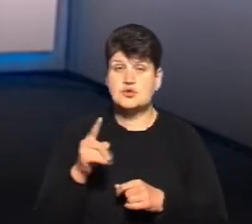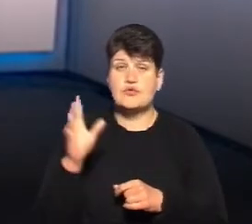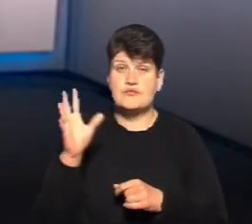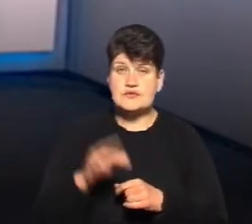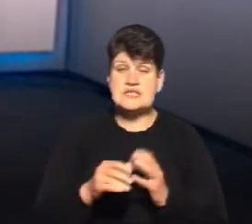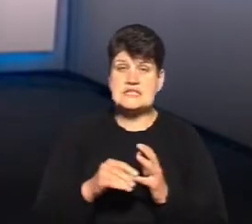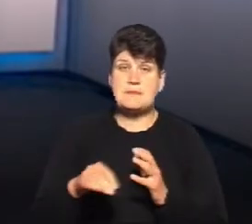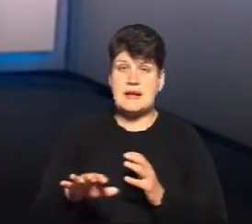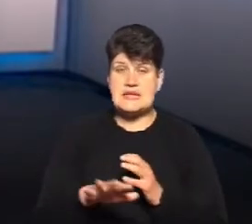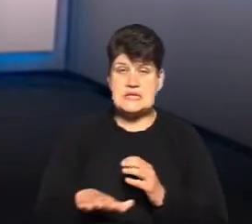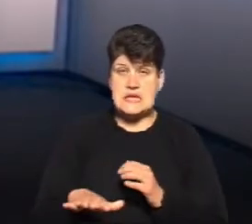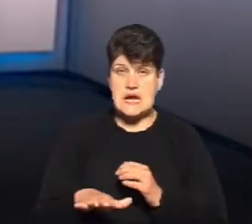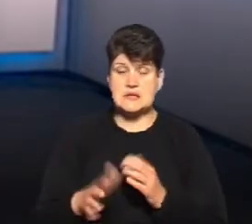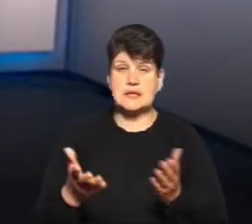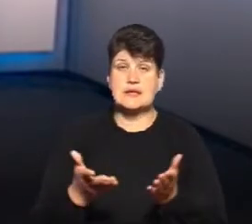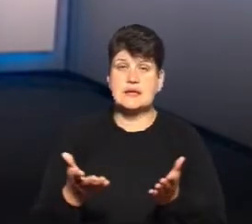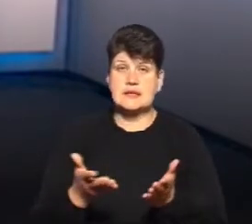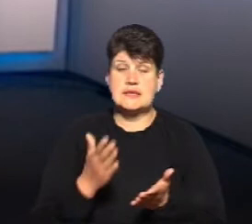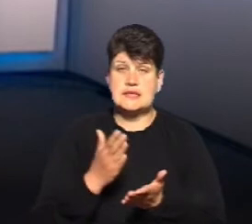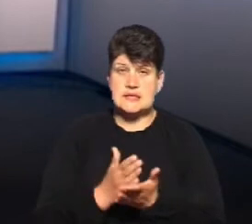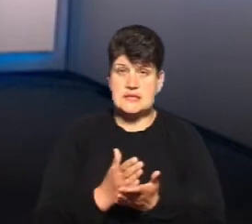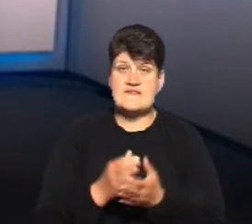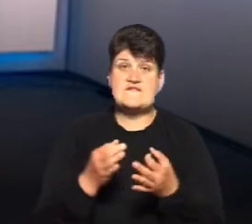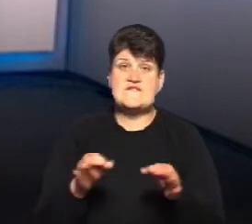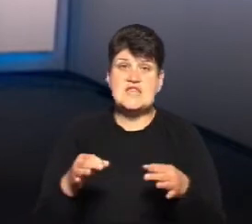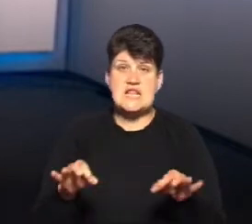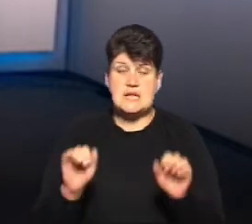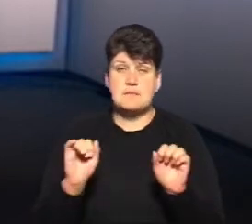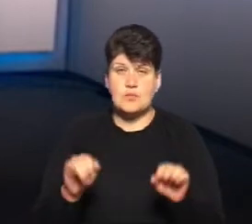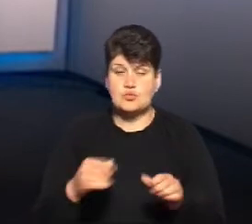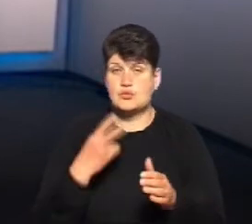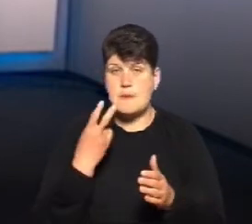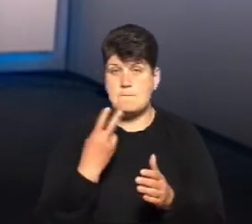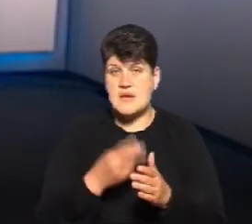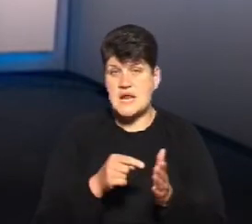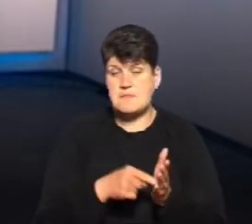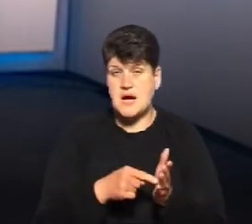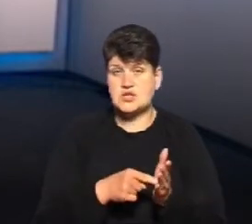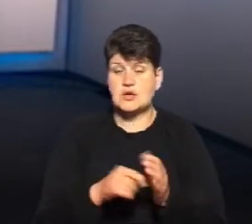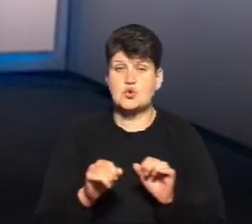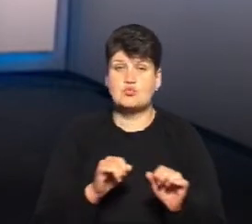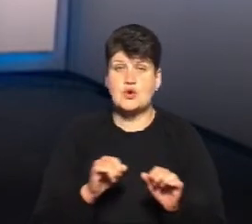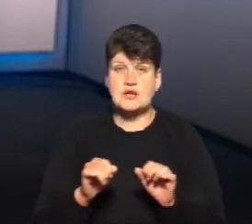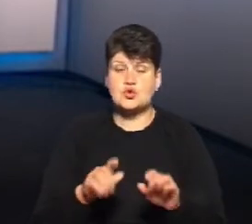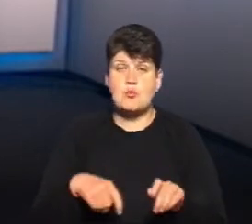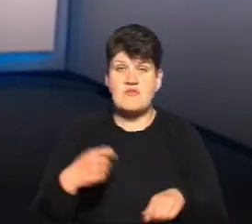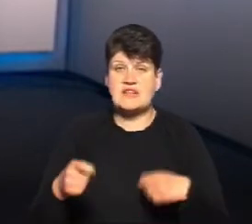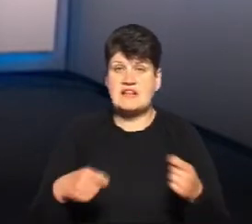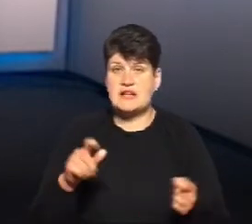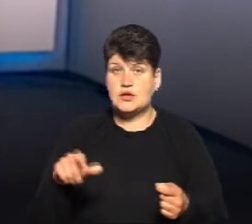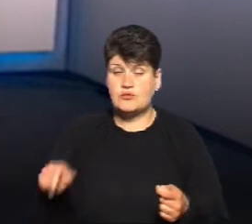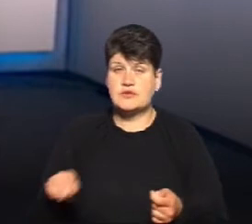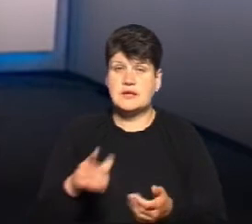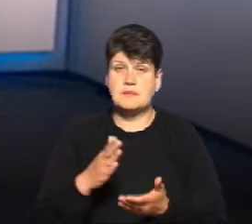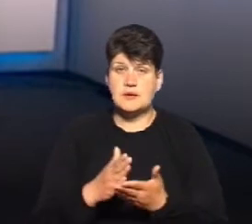які є фактично вільними і можуть бути передбачені під розпорядження для того, щоб видавати їх людям, вони мають бути нанесені на